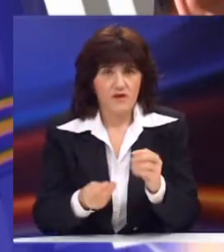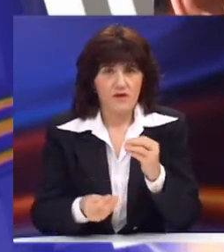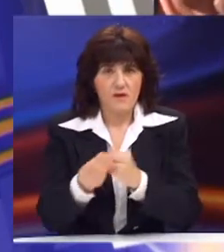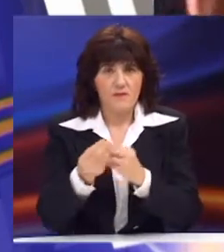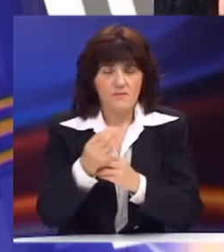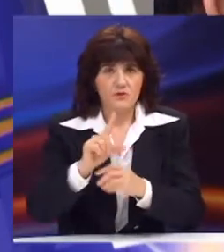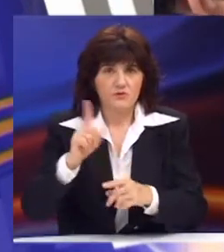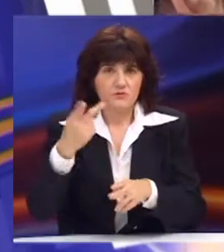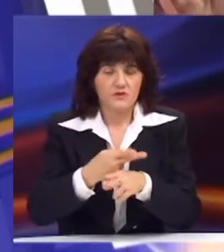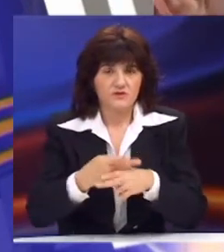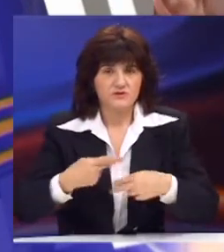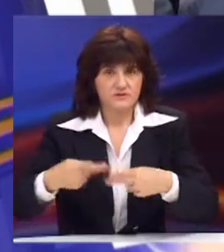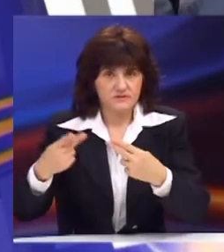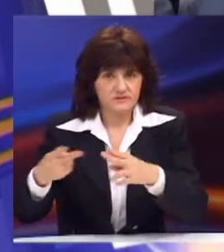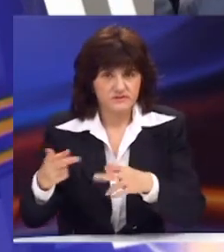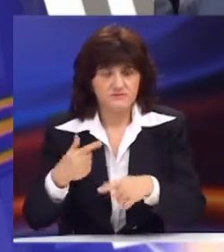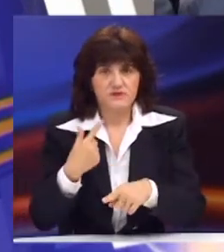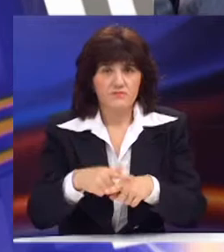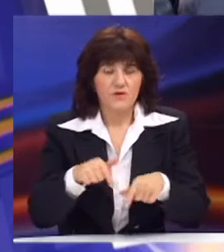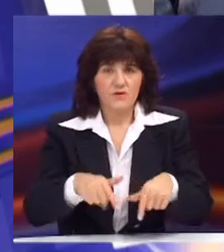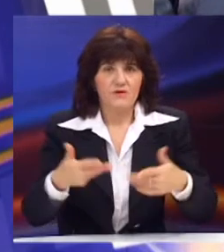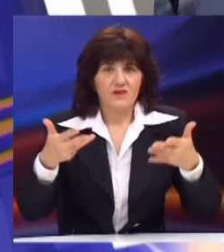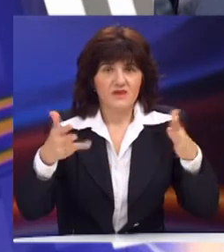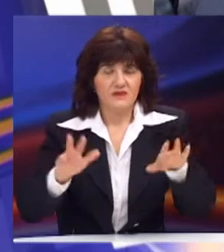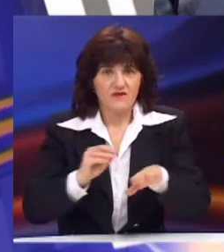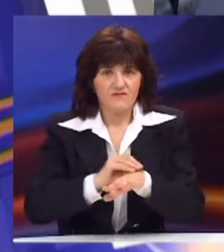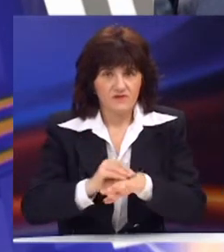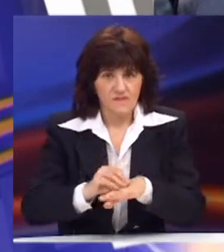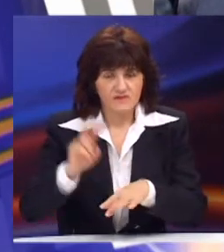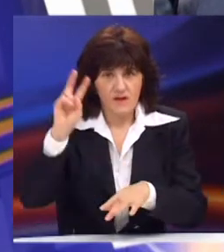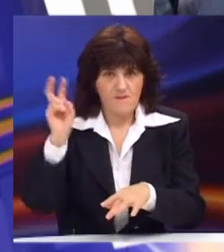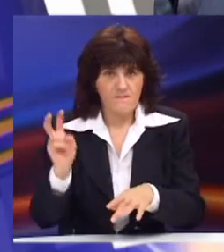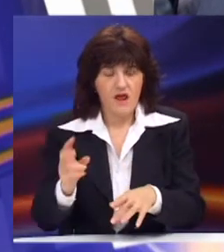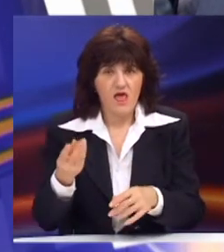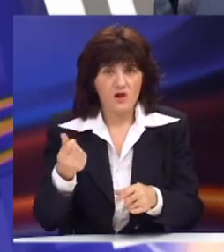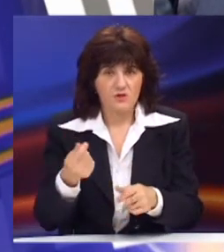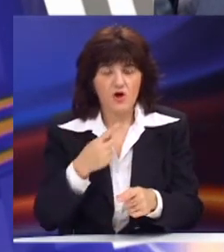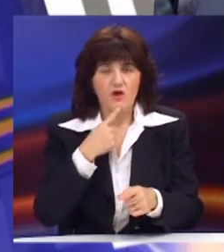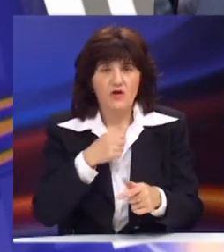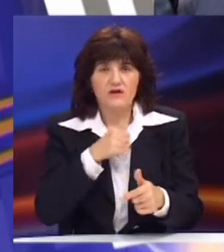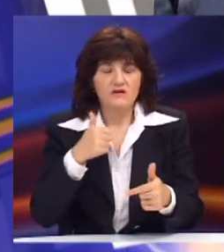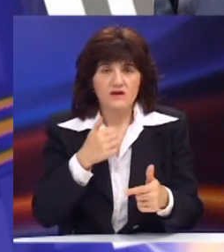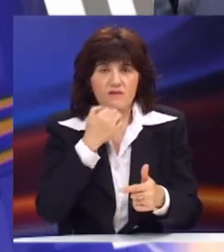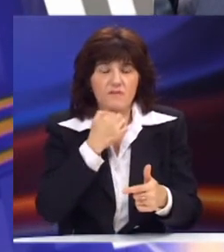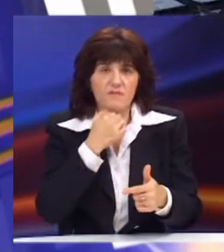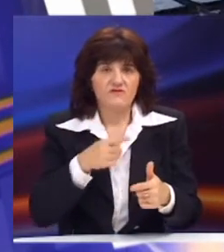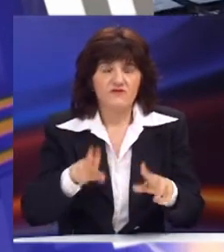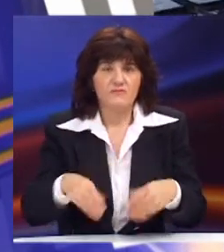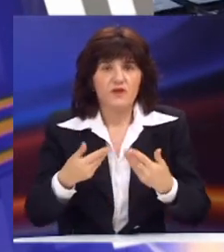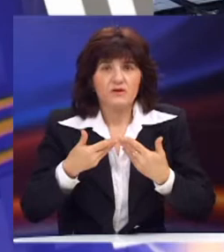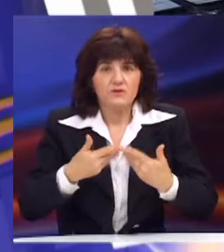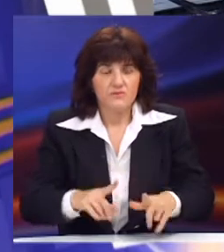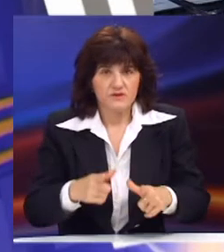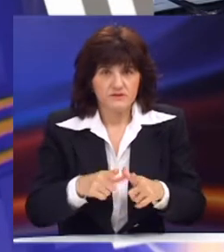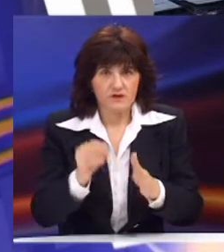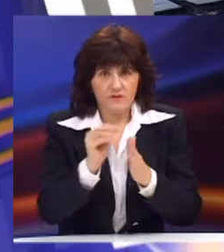se porast spoljnotrgovinske razmjene koja je u prvih 9 mjeseci premašila milijardu dolara, a privreda regiona je u suficitu. U